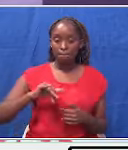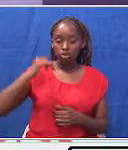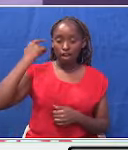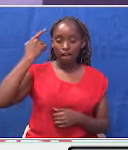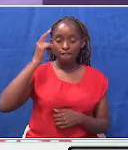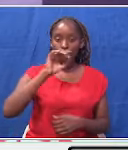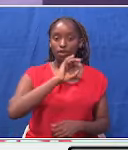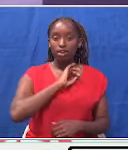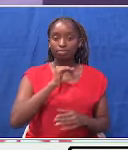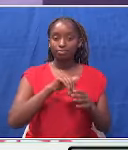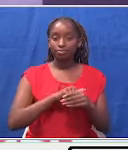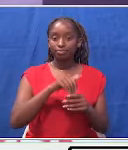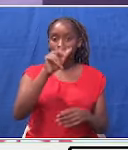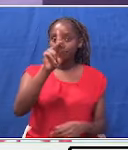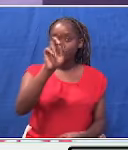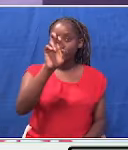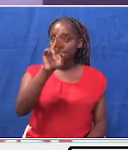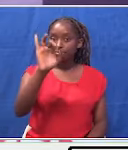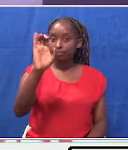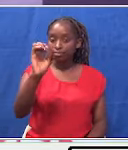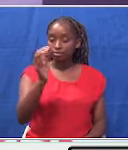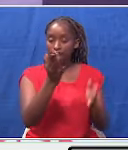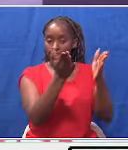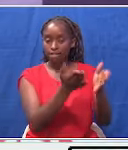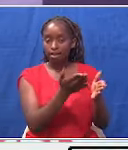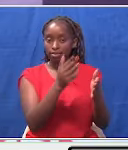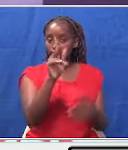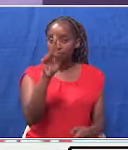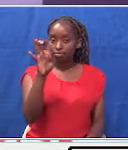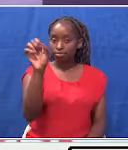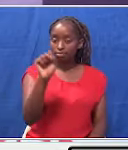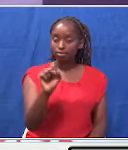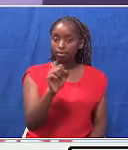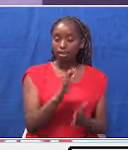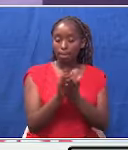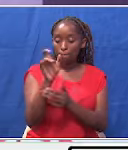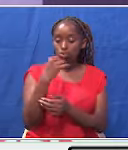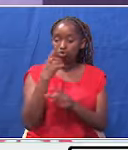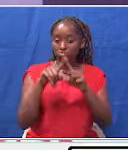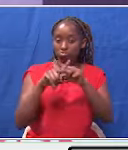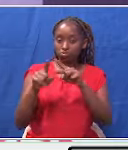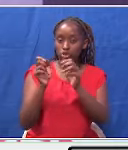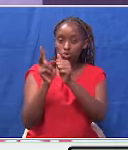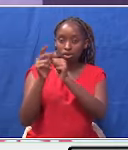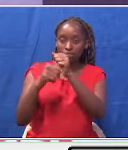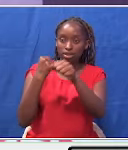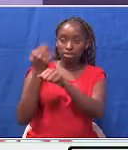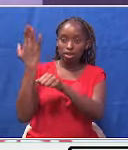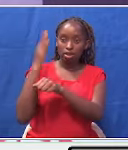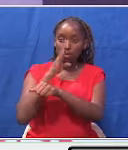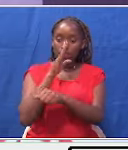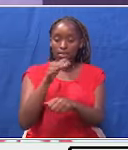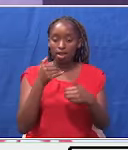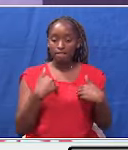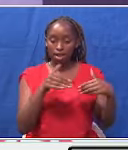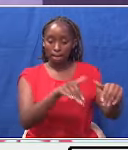Mamlaka ya Kerio Valley Development Authority KVDA Silvano Tubei na aliyetoweka miaka 12 iliyopita yamezikwa leo katika eneo